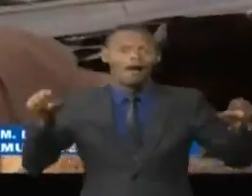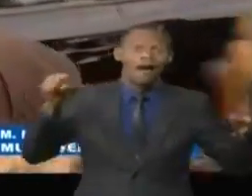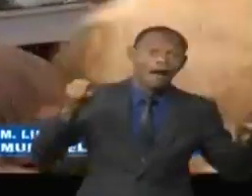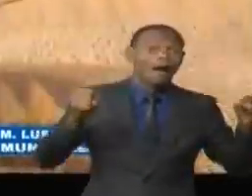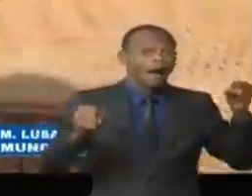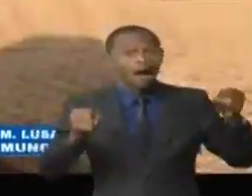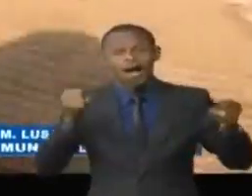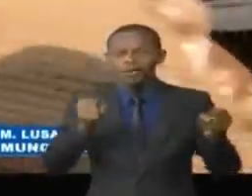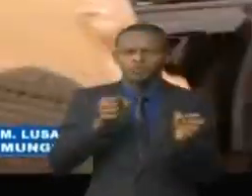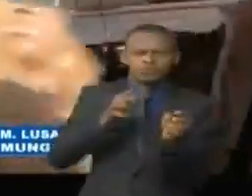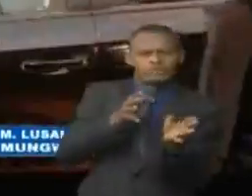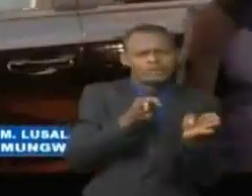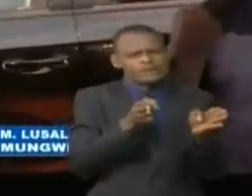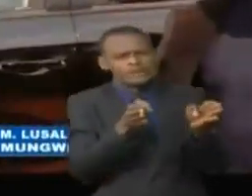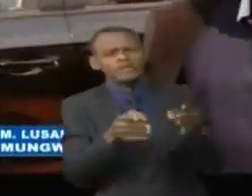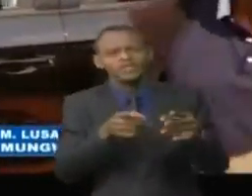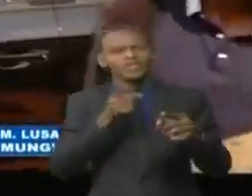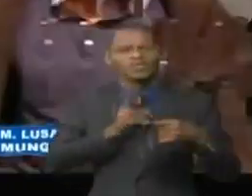contrées du Haut-Katanga.